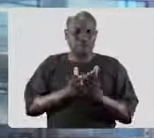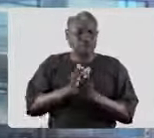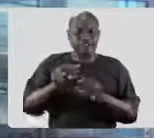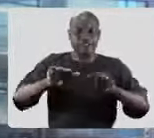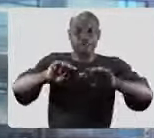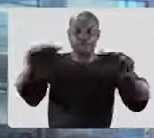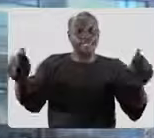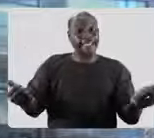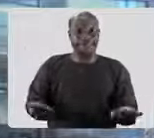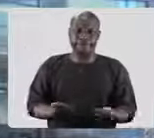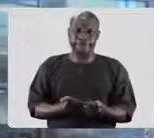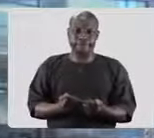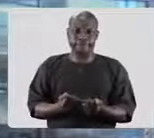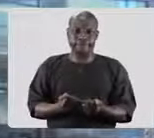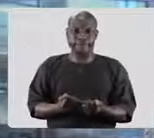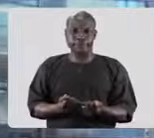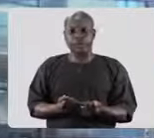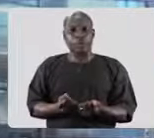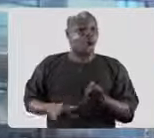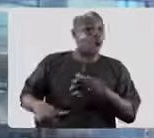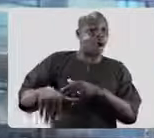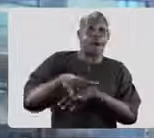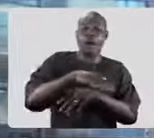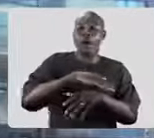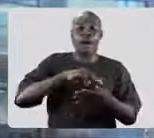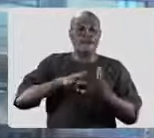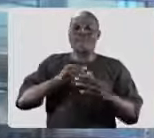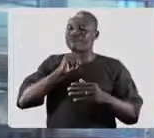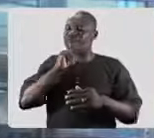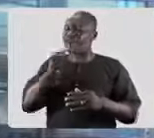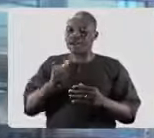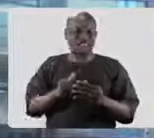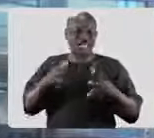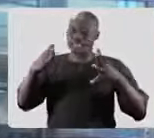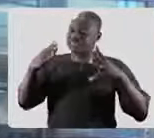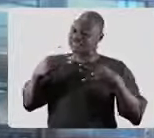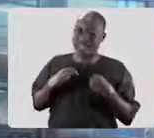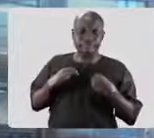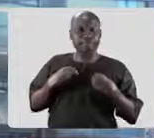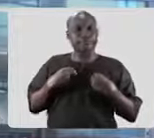Unacceptable in society, but above all, unacceptable before God.